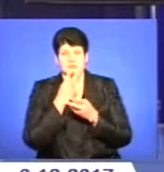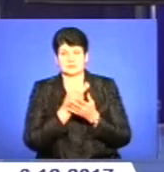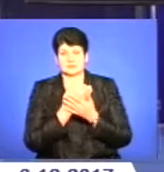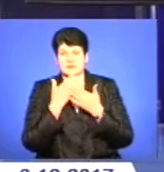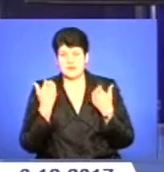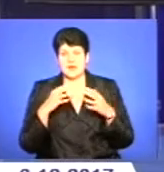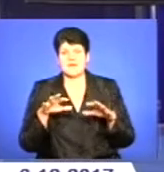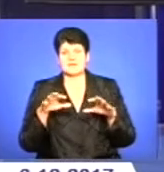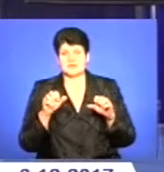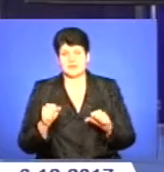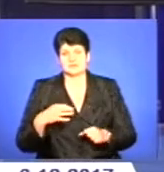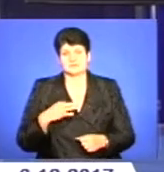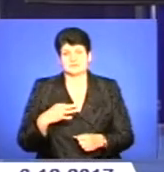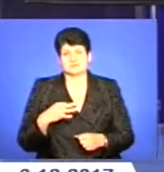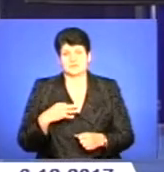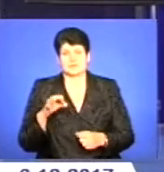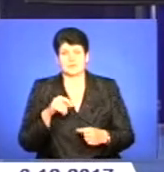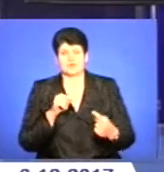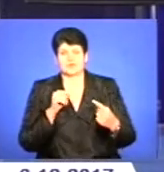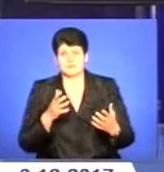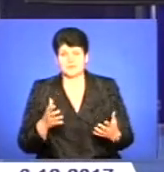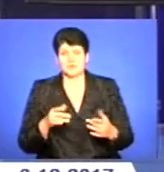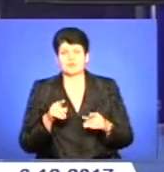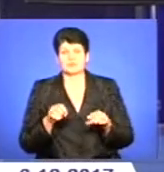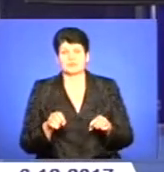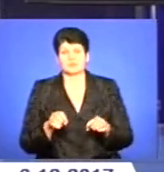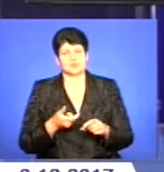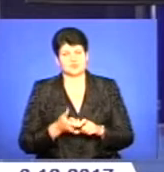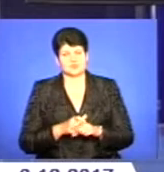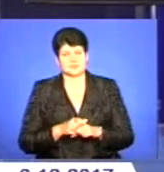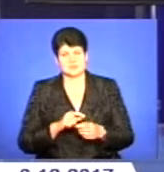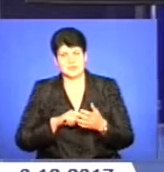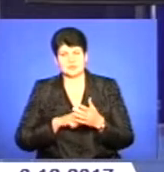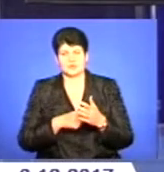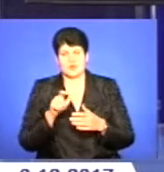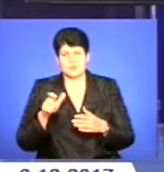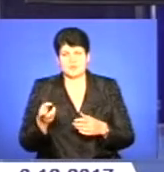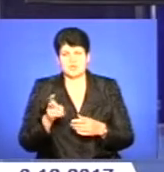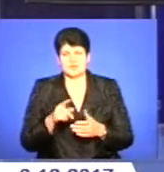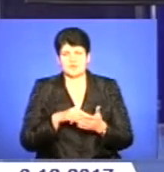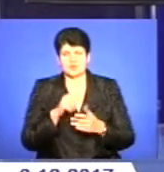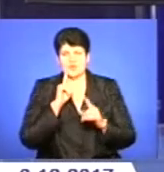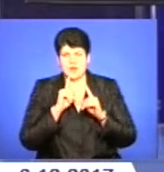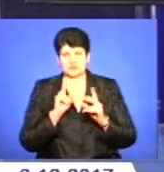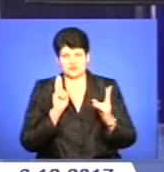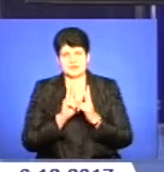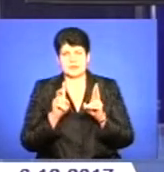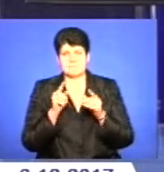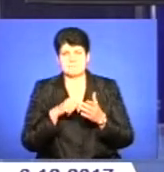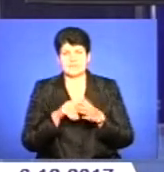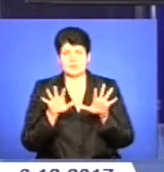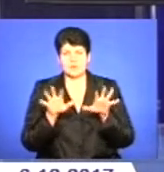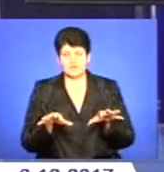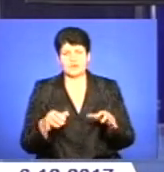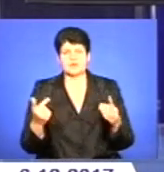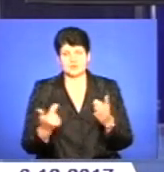а влада ігнорує протестувальників. Тому рішуче налаштовані люди перейшли у міську раду, аби зустрітися з міським головою і